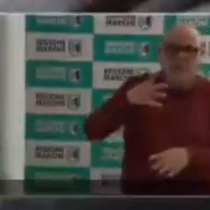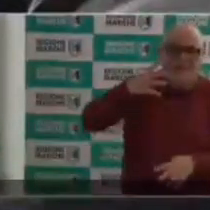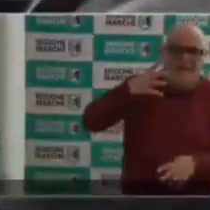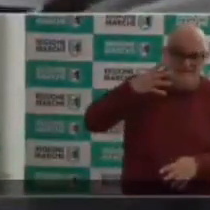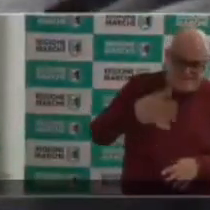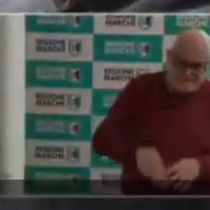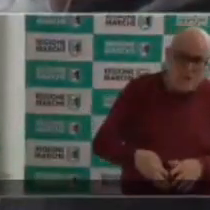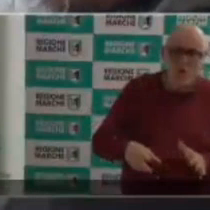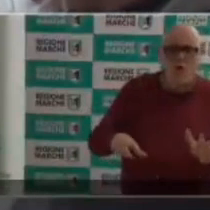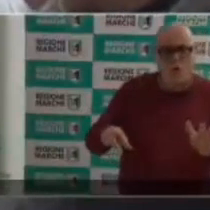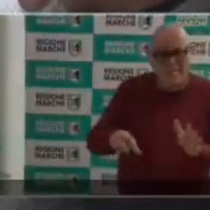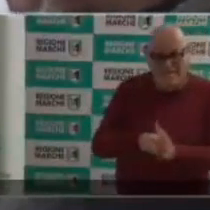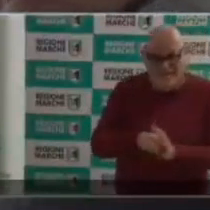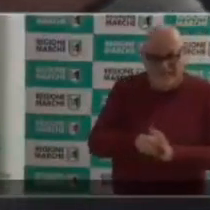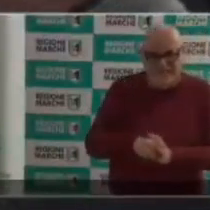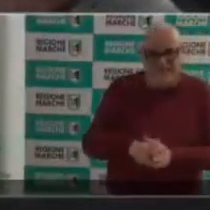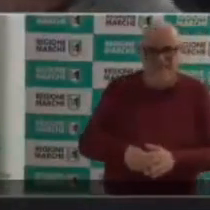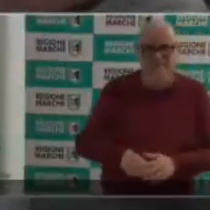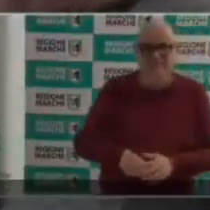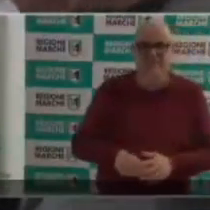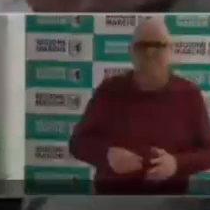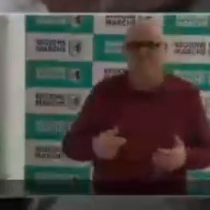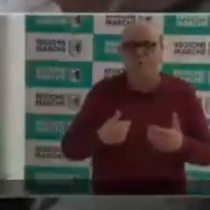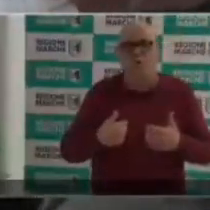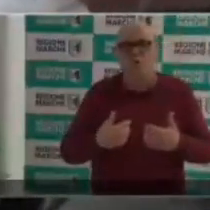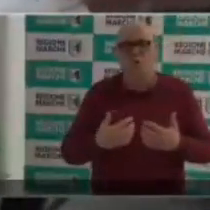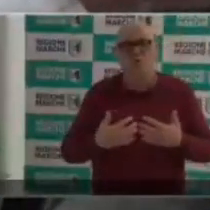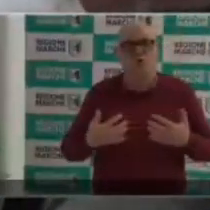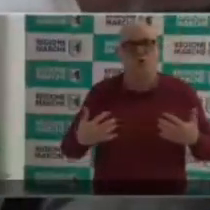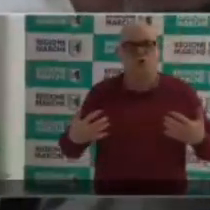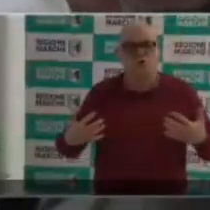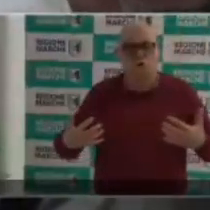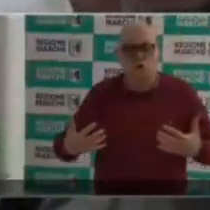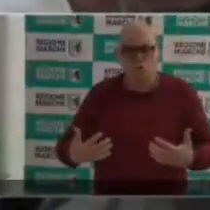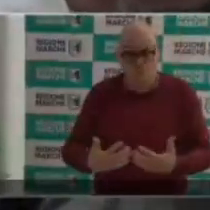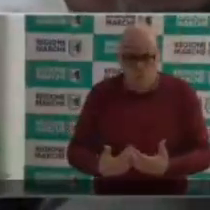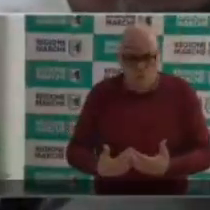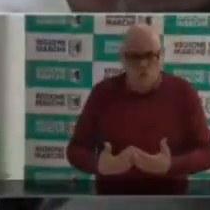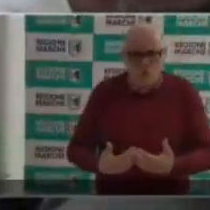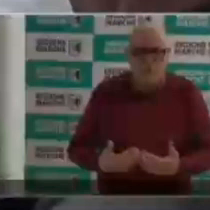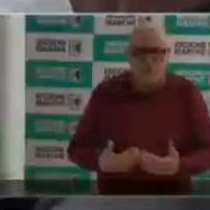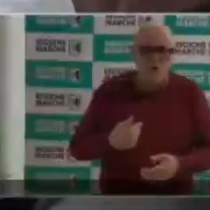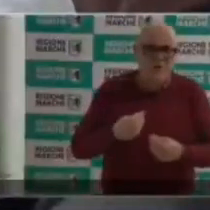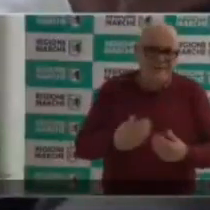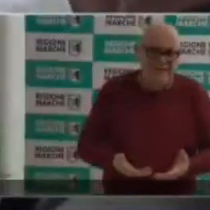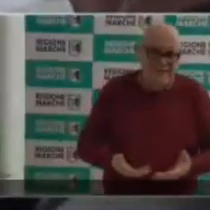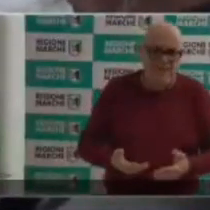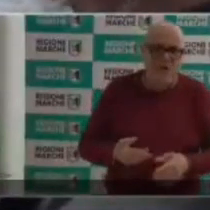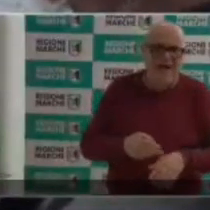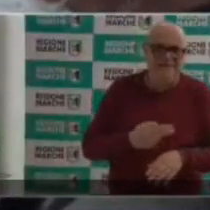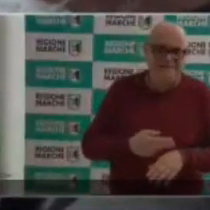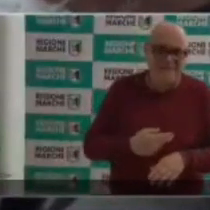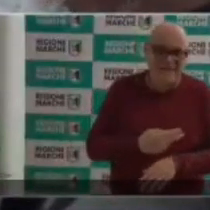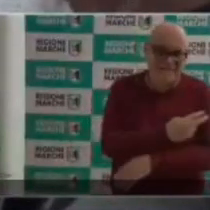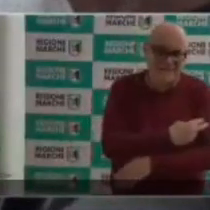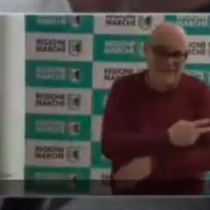Fondamentalmente tutto il mondo nostro, ad esempio di ANPAS, per quanto riguarda tutto quello che è l'assistenza sanitaria sotto il punto di vista anche